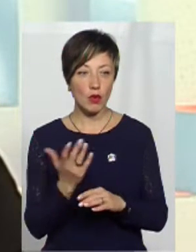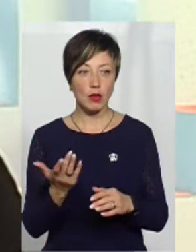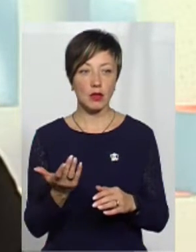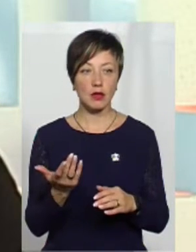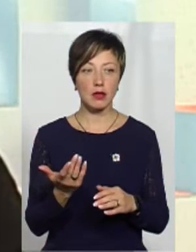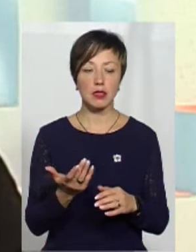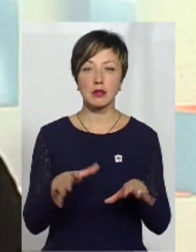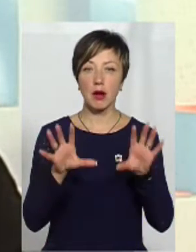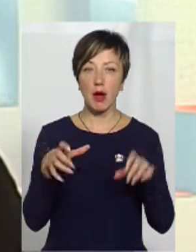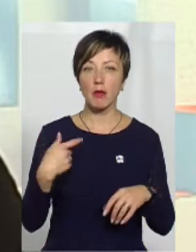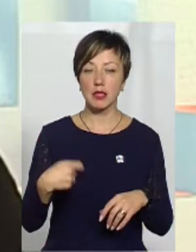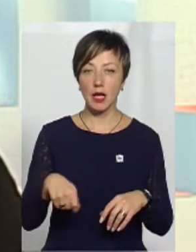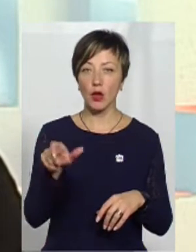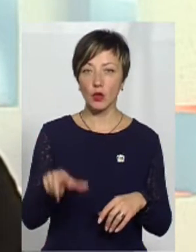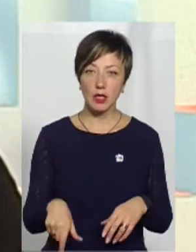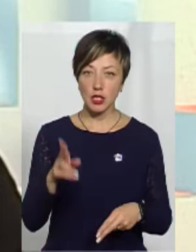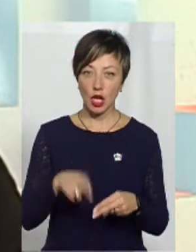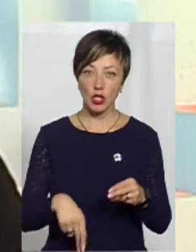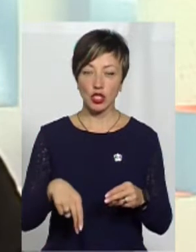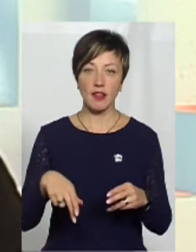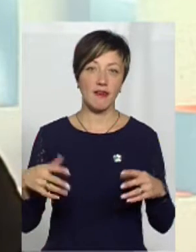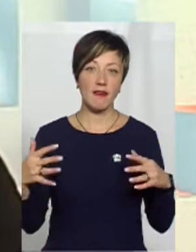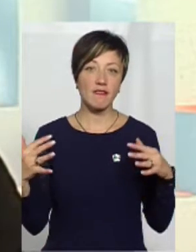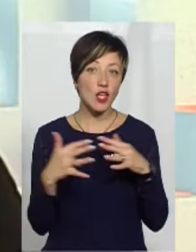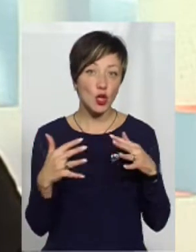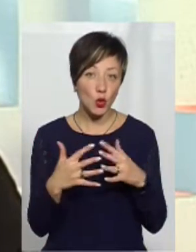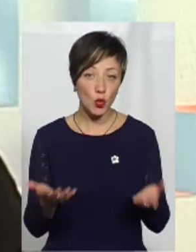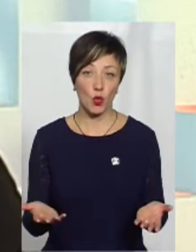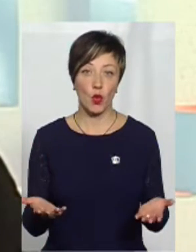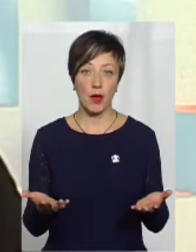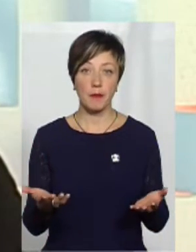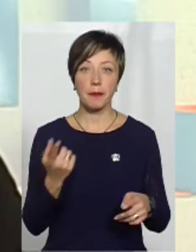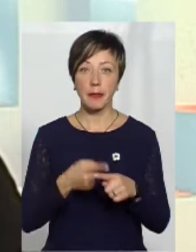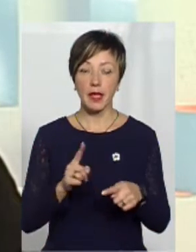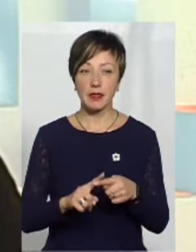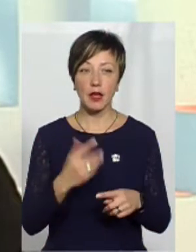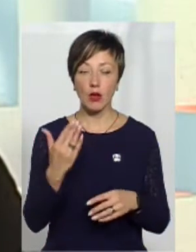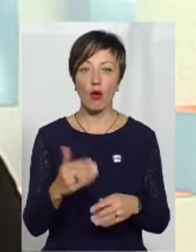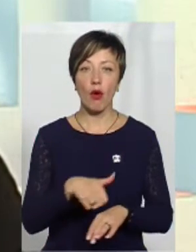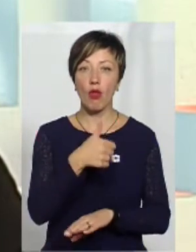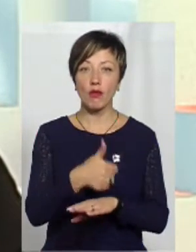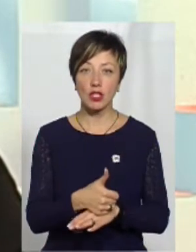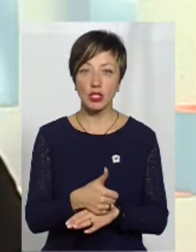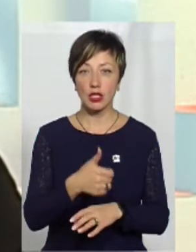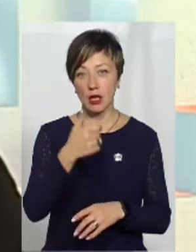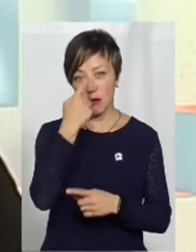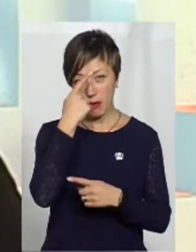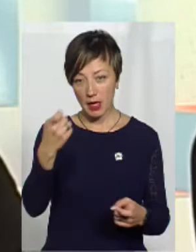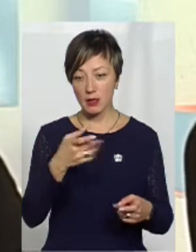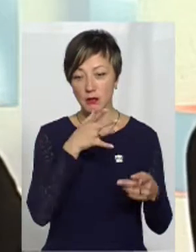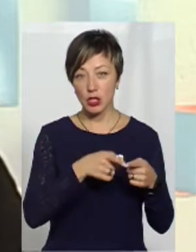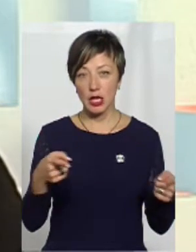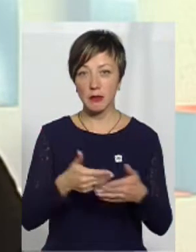сприймають президента як людину, яка закінчить війну, тут яка вже, ну, це його був один з найголовніших меседжів під